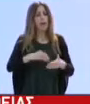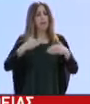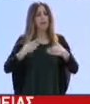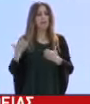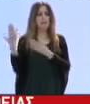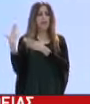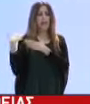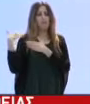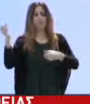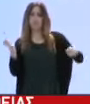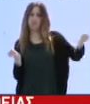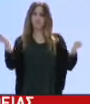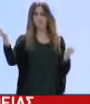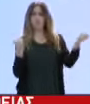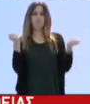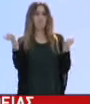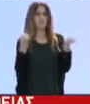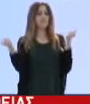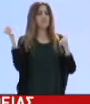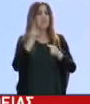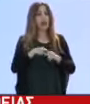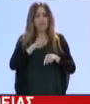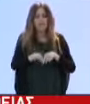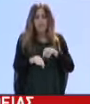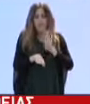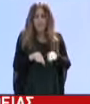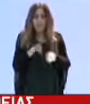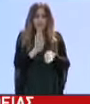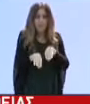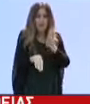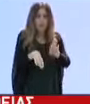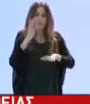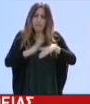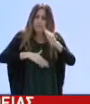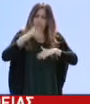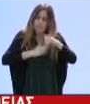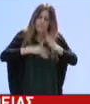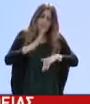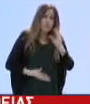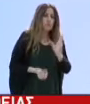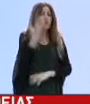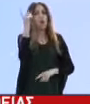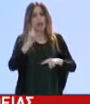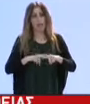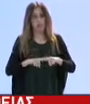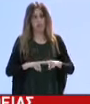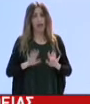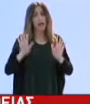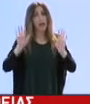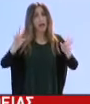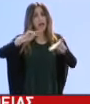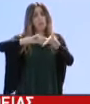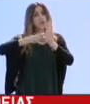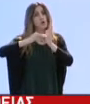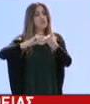για να ξεκινήσουμε βήμα-βήμα το χτίσιμο της νέας Ελλάδος. Αλλά προσέξτε, μιας νέας